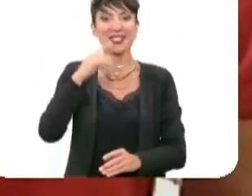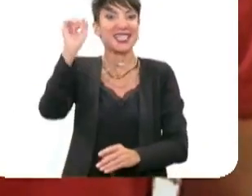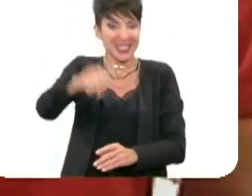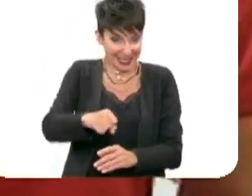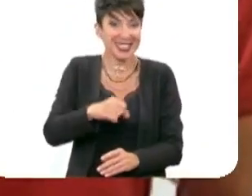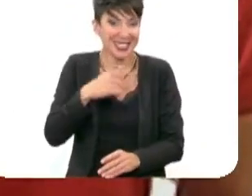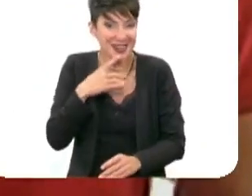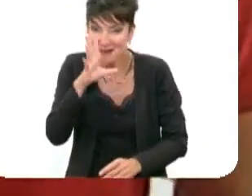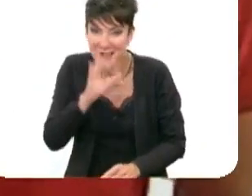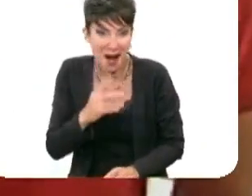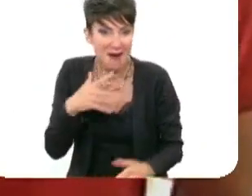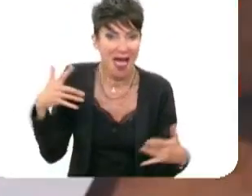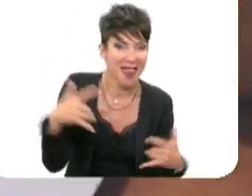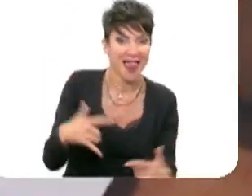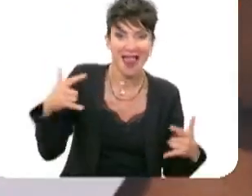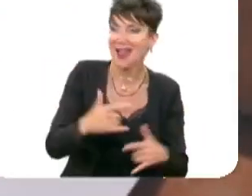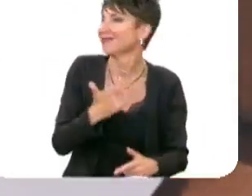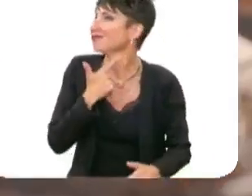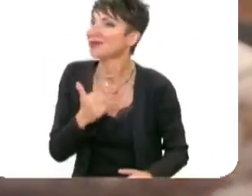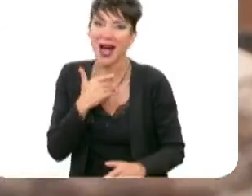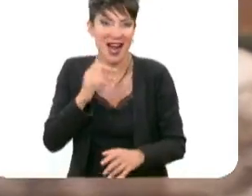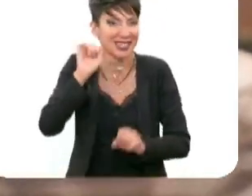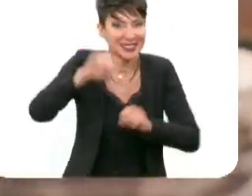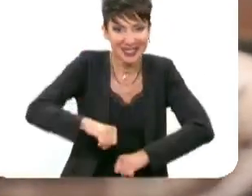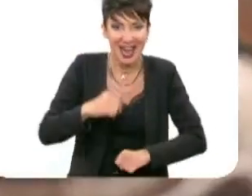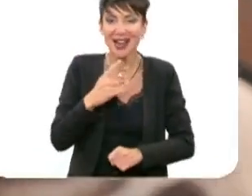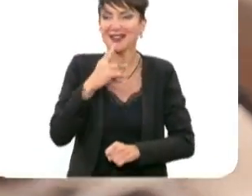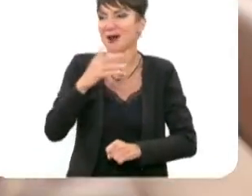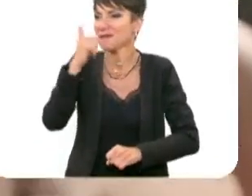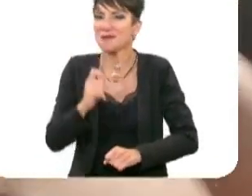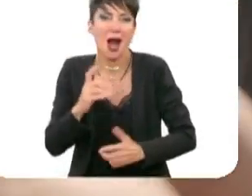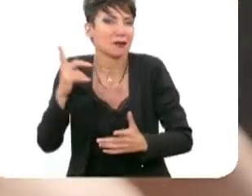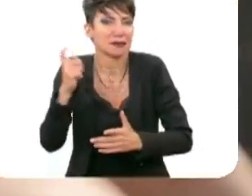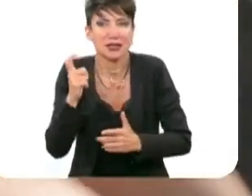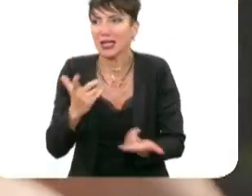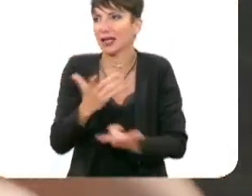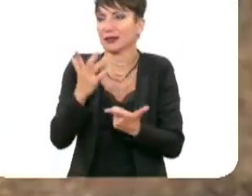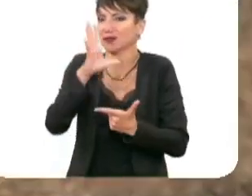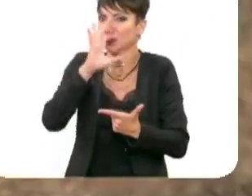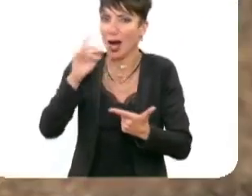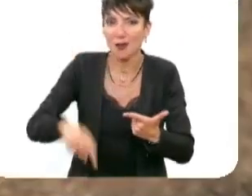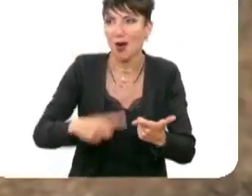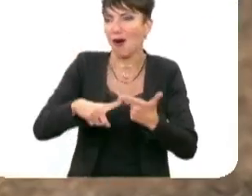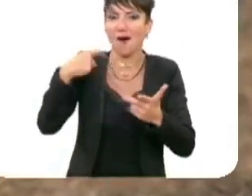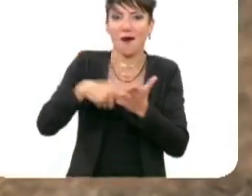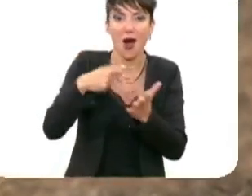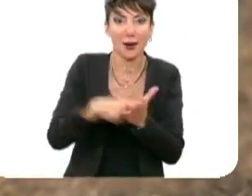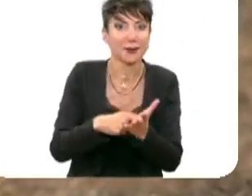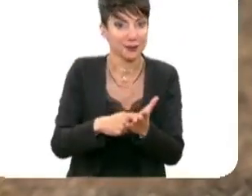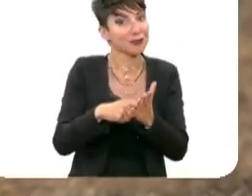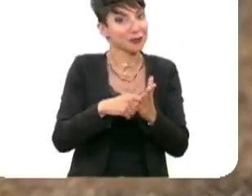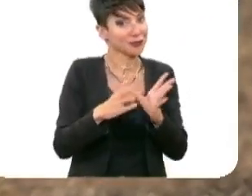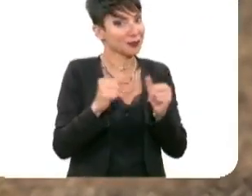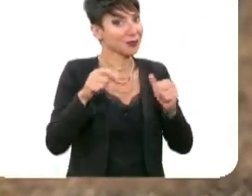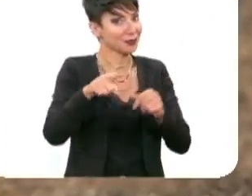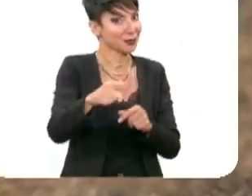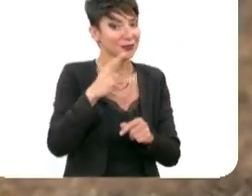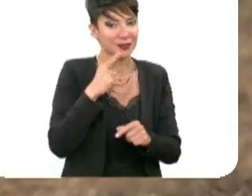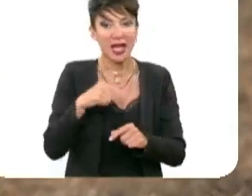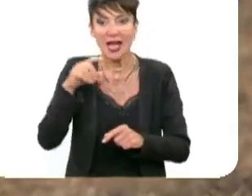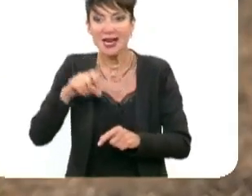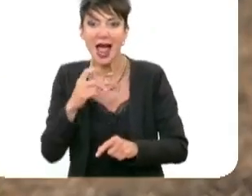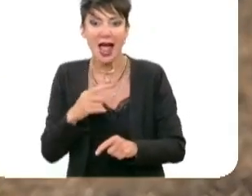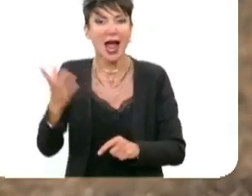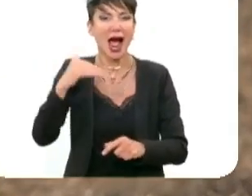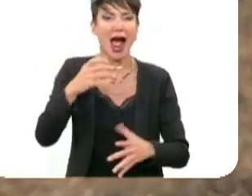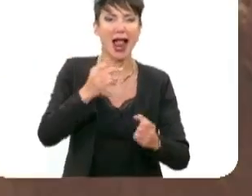αλλά είναι πραγματικότητα. Για τις συντάξεις, για τους φόρους. Κατσίκα θα έχει καταβεί και φρέσκο χαλατάκι. Και